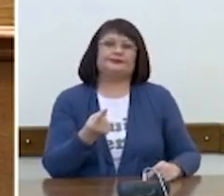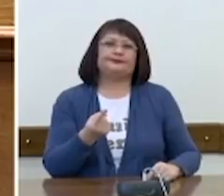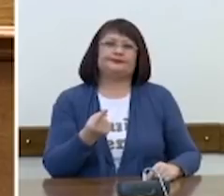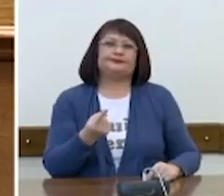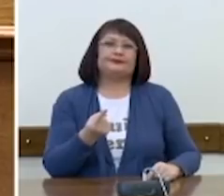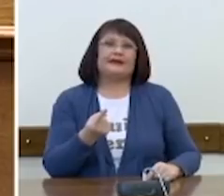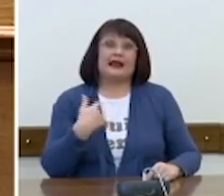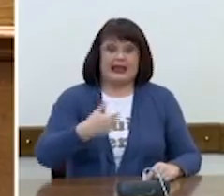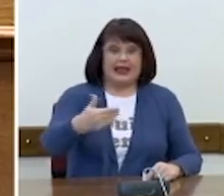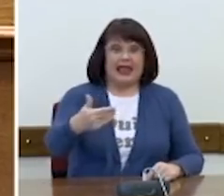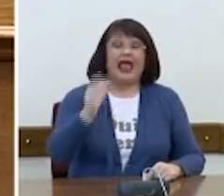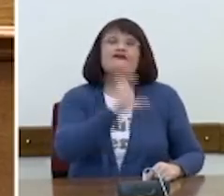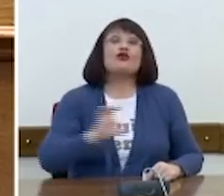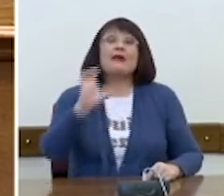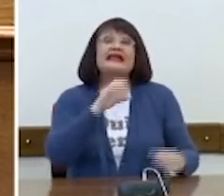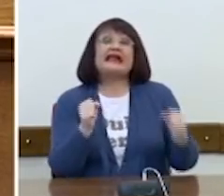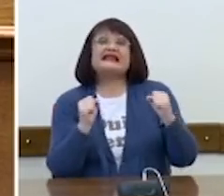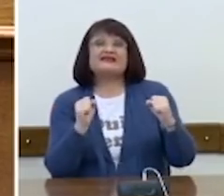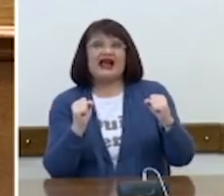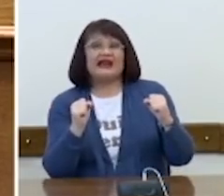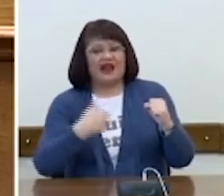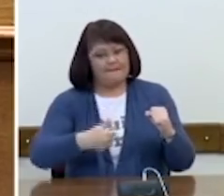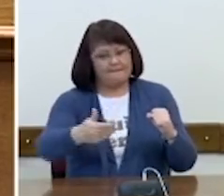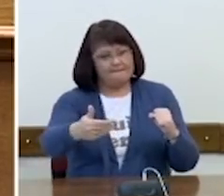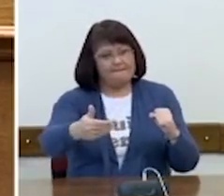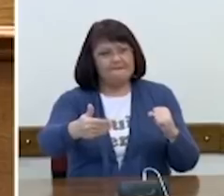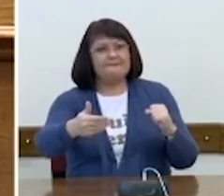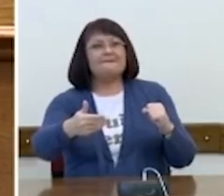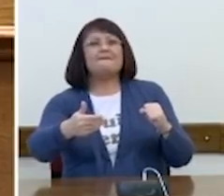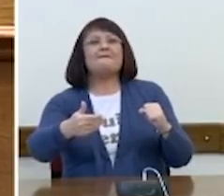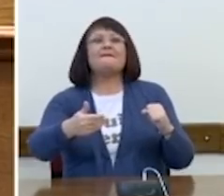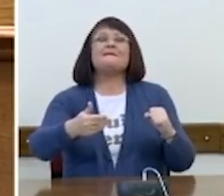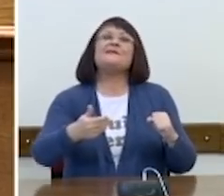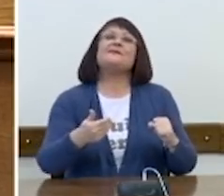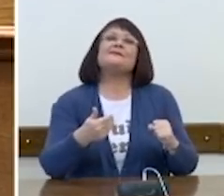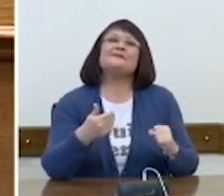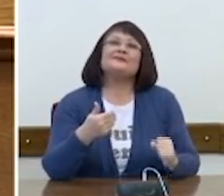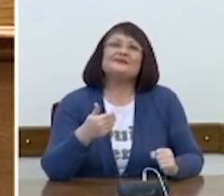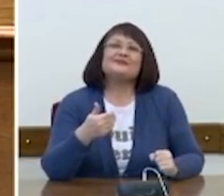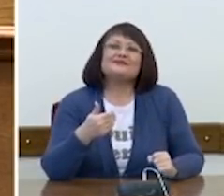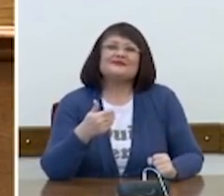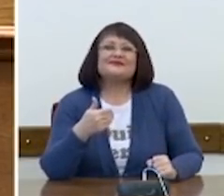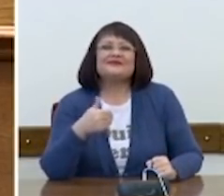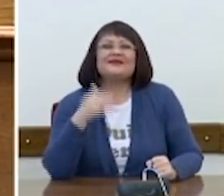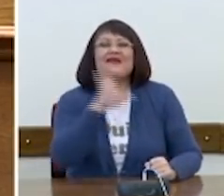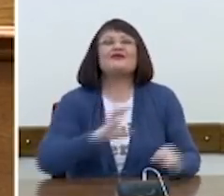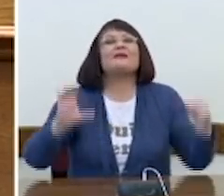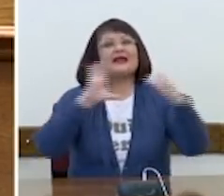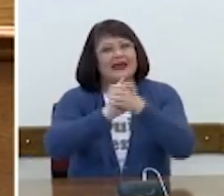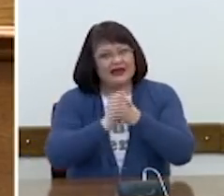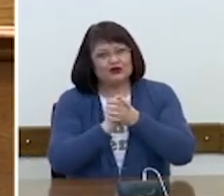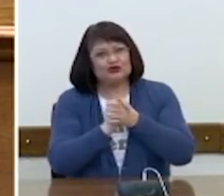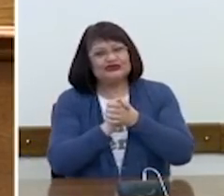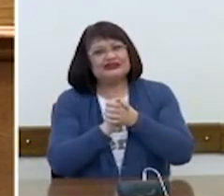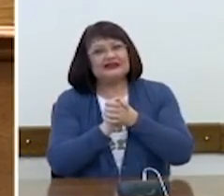ασφάλειας και αναδεικνύει το ρόλο της κοινής πολιτικής ασφάλειας και άμυνας της Ευρωπαϊκής Ένωσης, που βρίσκεται